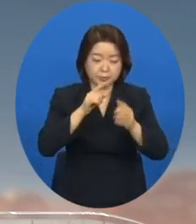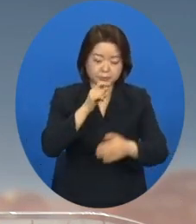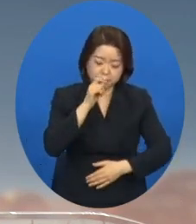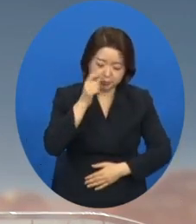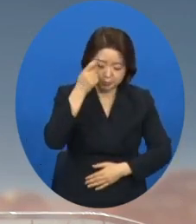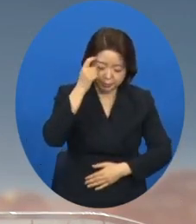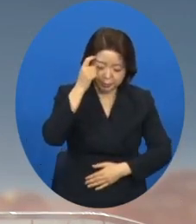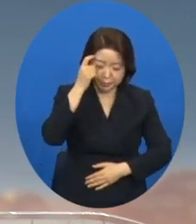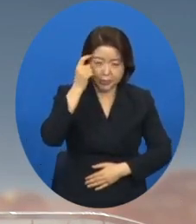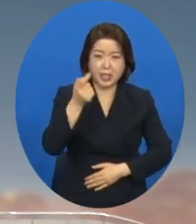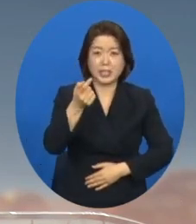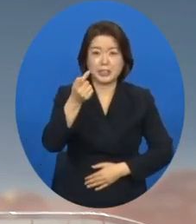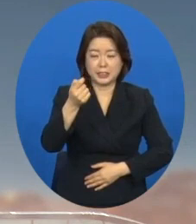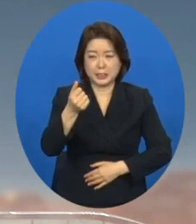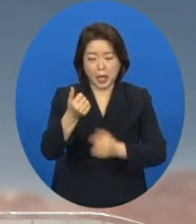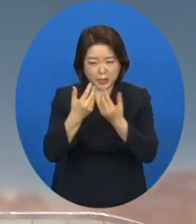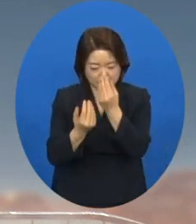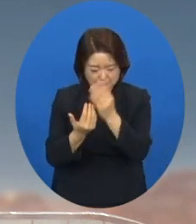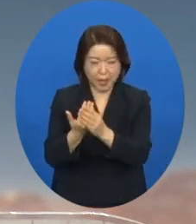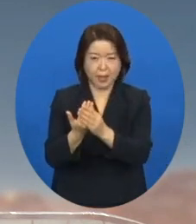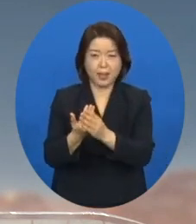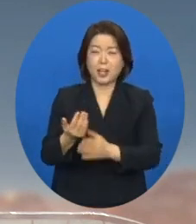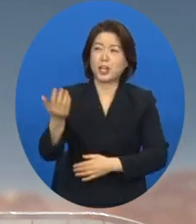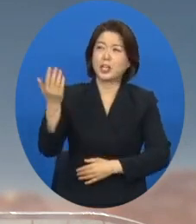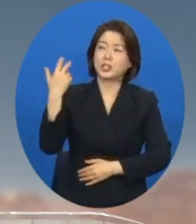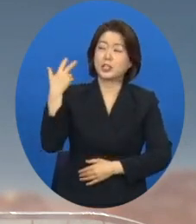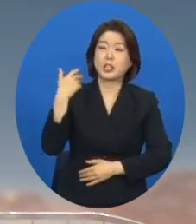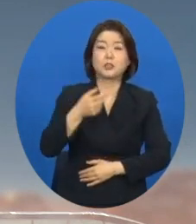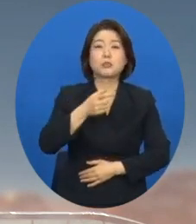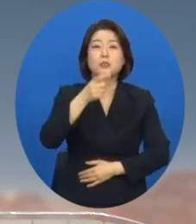작은 에피소드가 하나 발생했어요. 지난주 수요일날